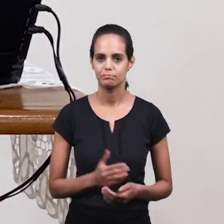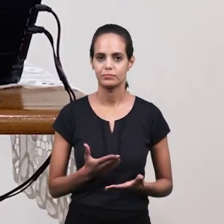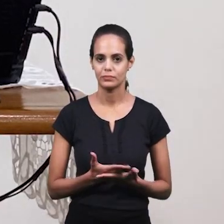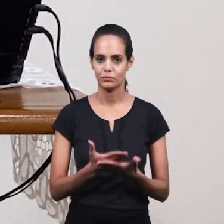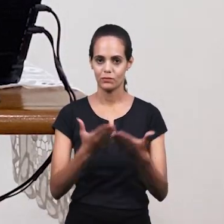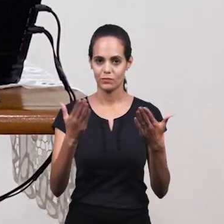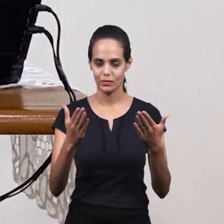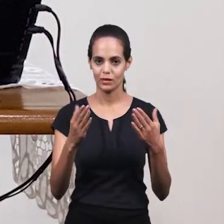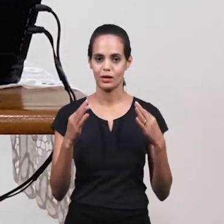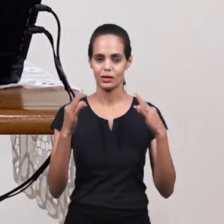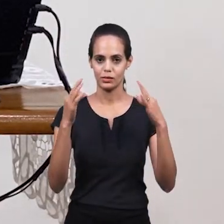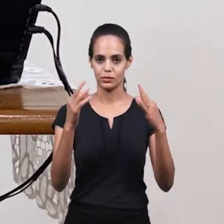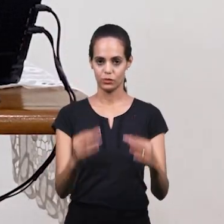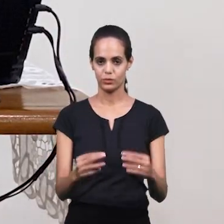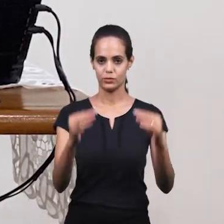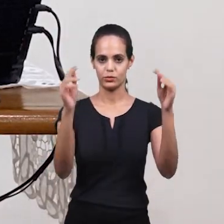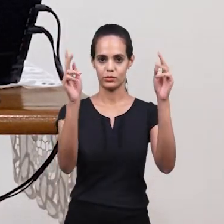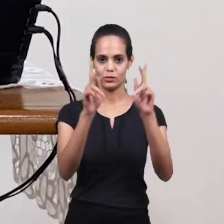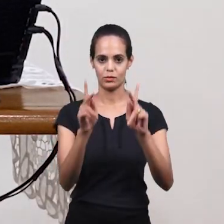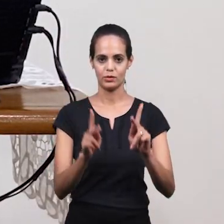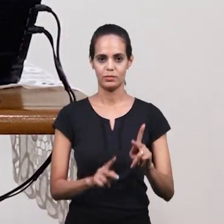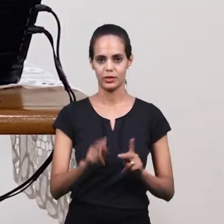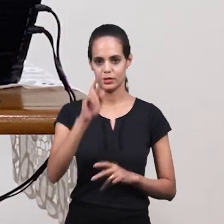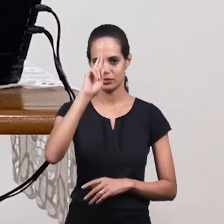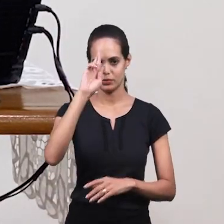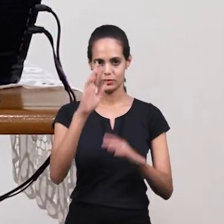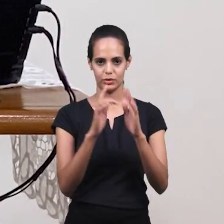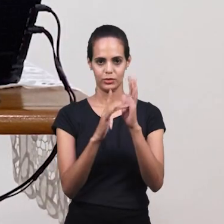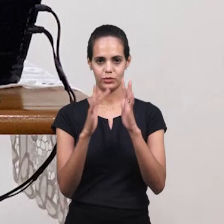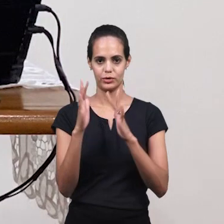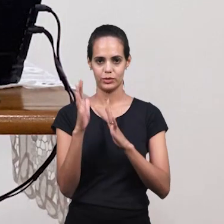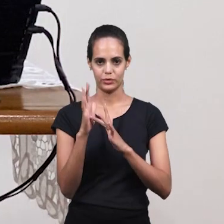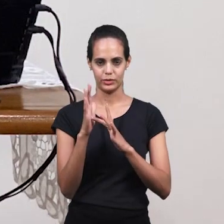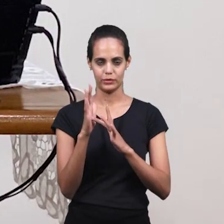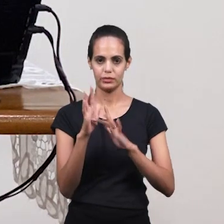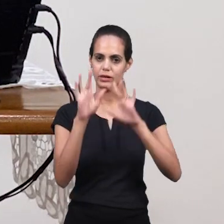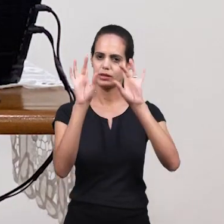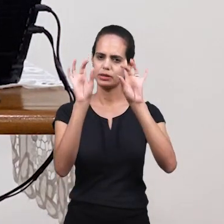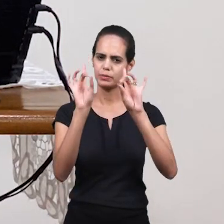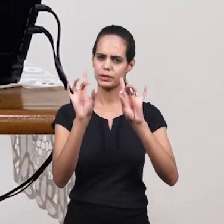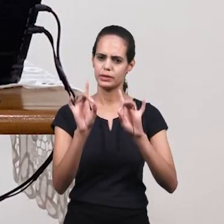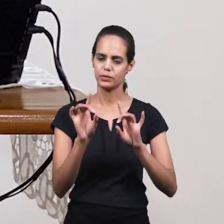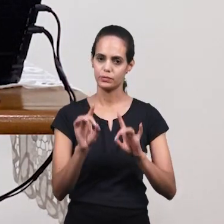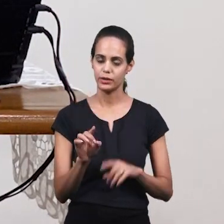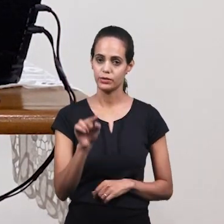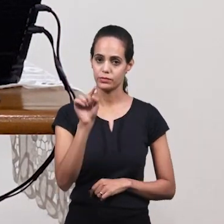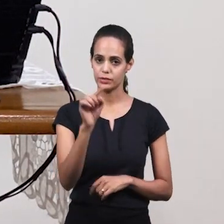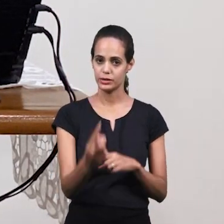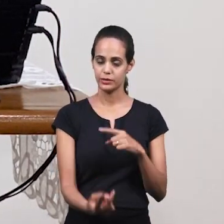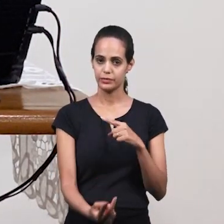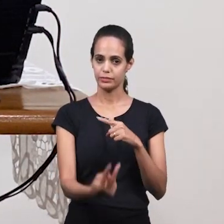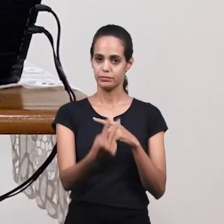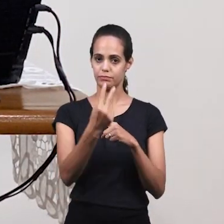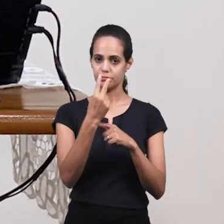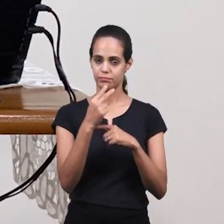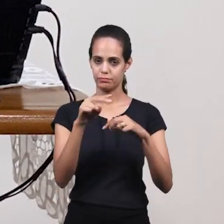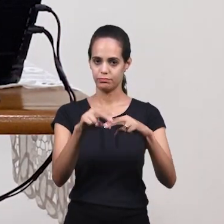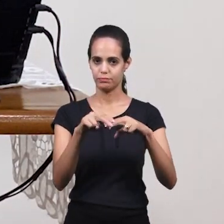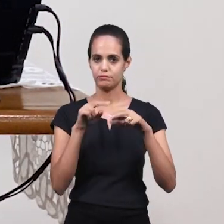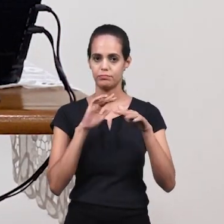Juste dans la paix du Seigneur Jésus, spécialement ceux qui nous assistent à travers les réseaux